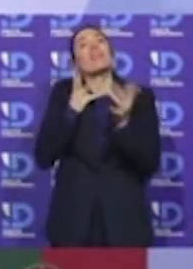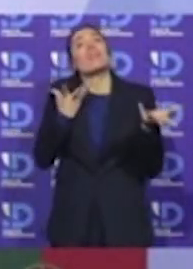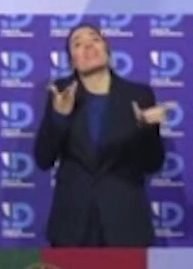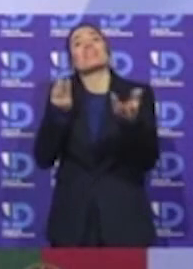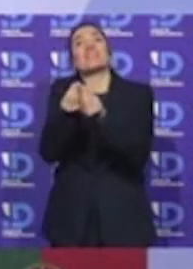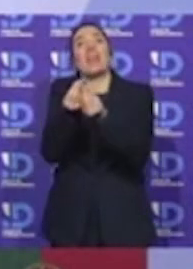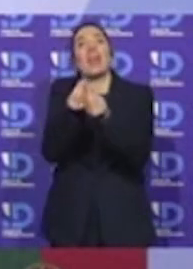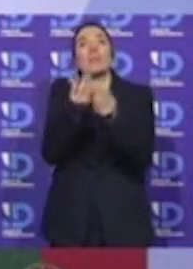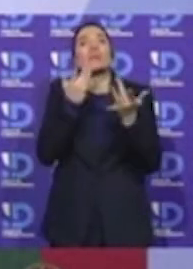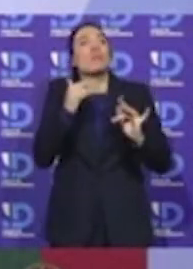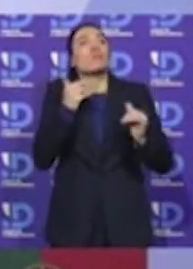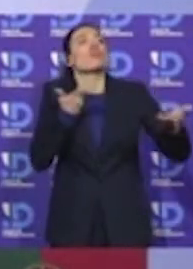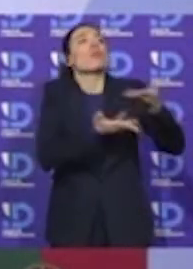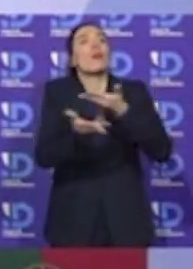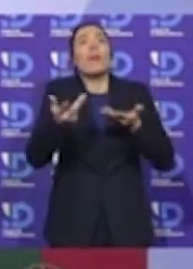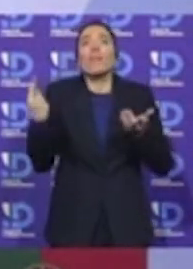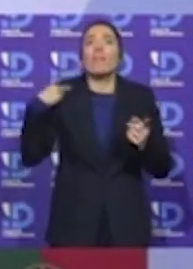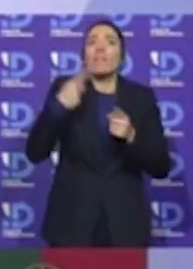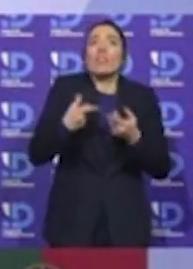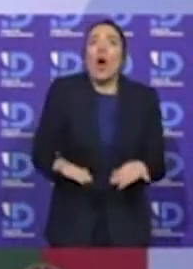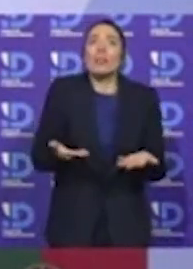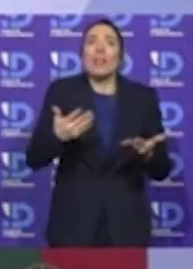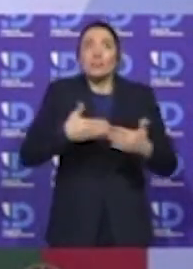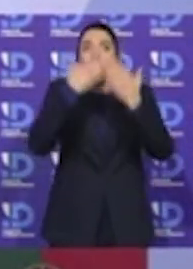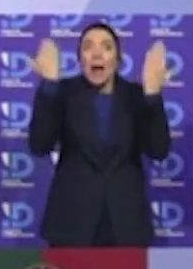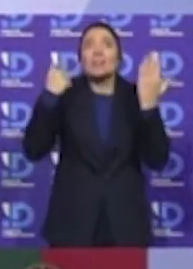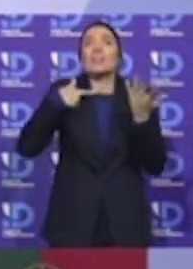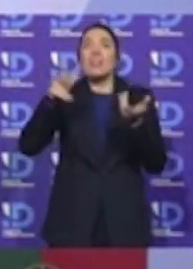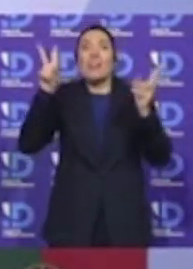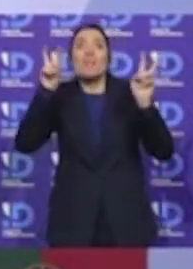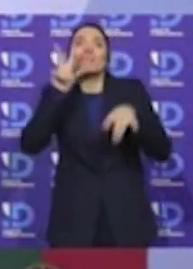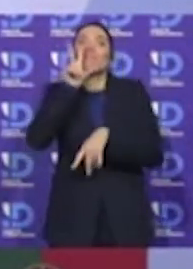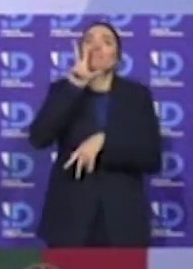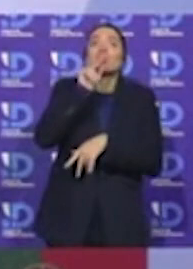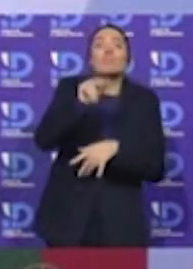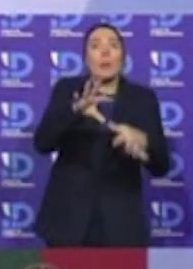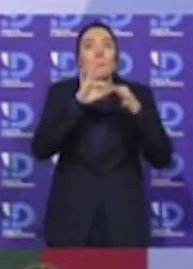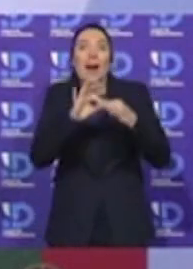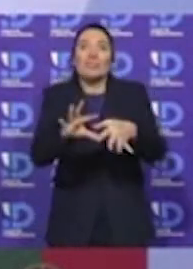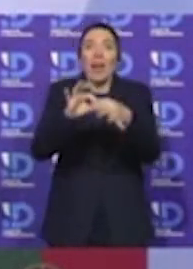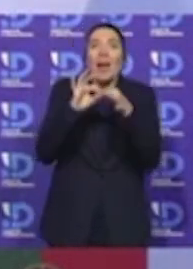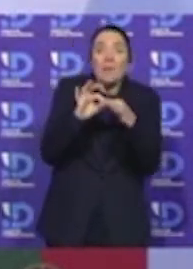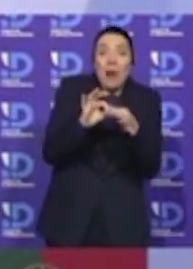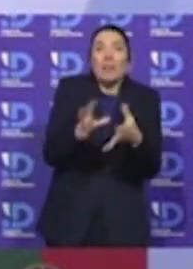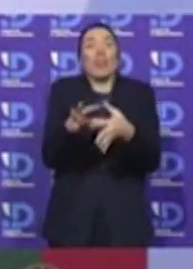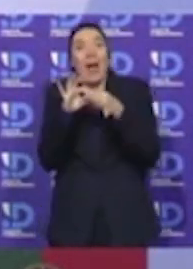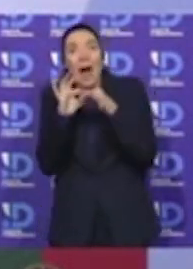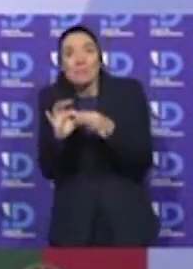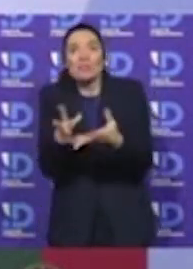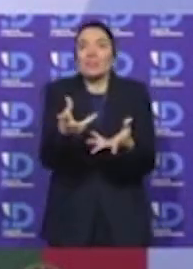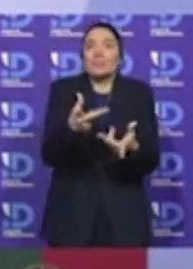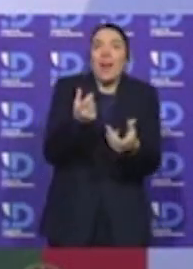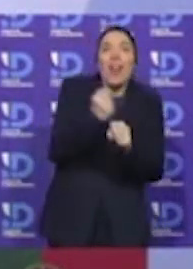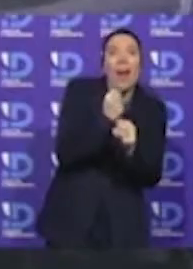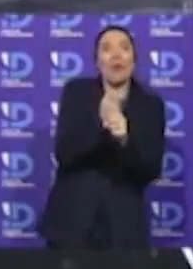di futuro di pace di giovani di amicizia di sicurezza di lavoro e quindi io penso che la